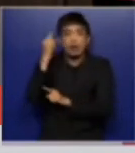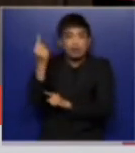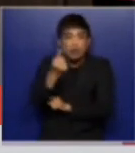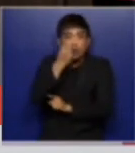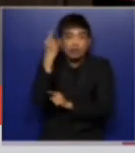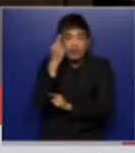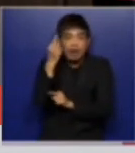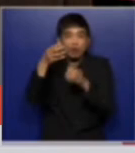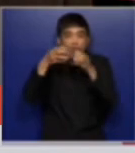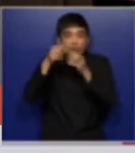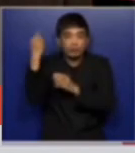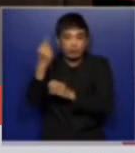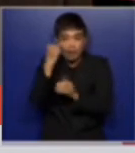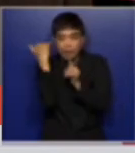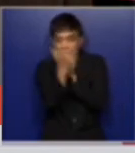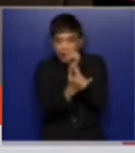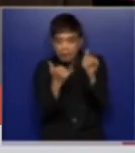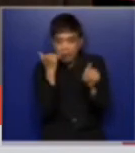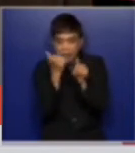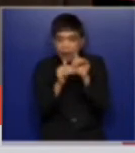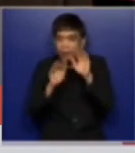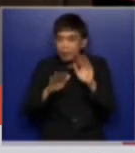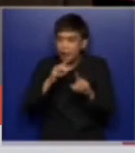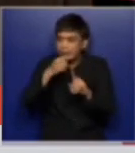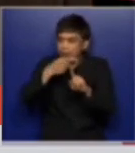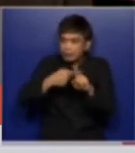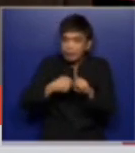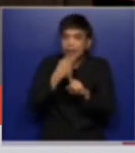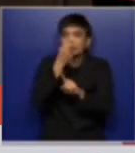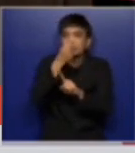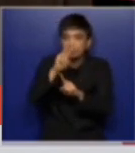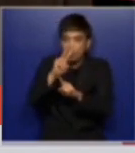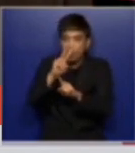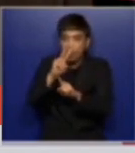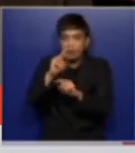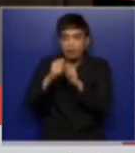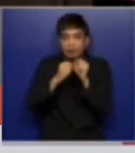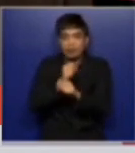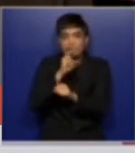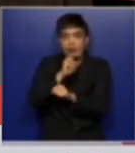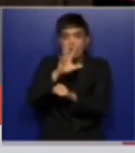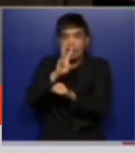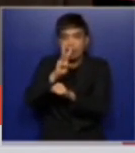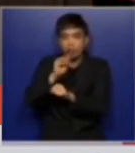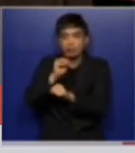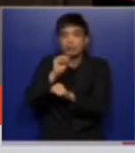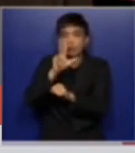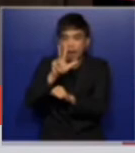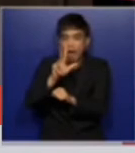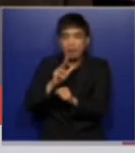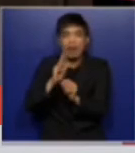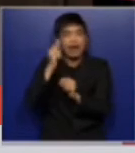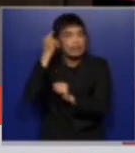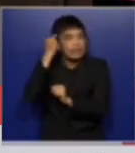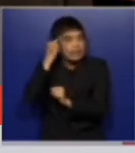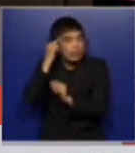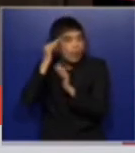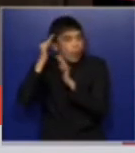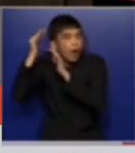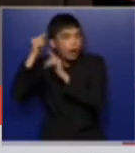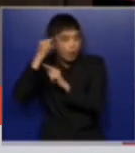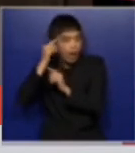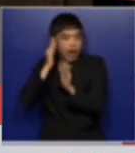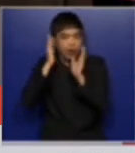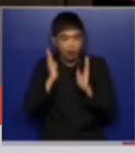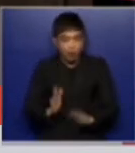ตัวได้ประมาณปลายเดือนธันวาคม2563และคาดว่าจะมีนักท่องเที่ยวกลับมาประม